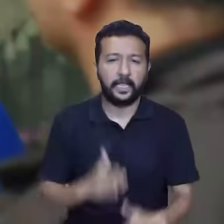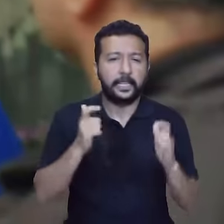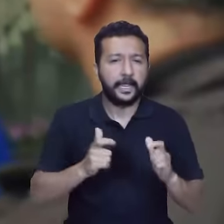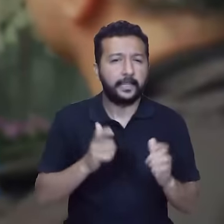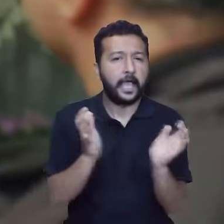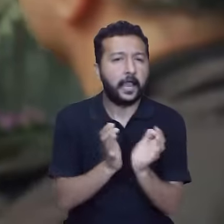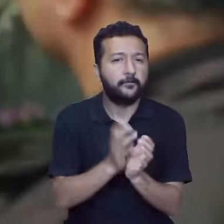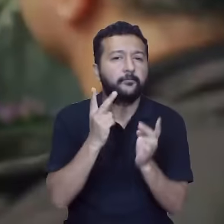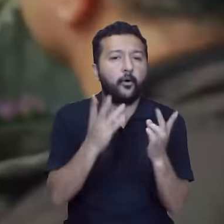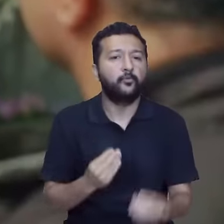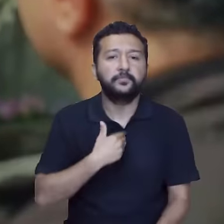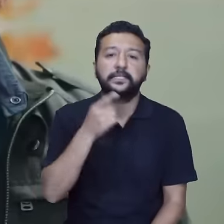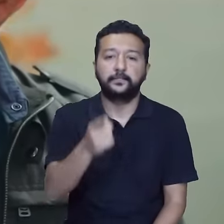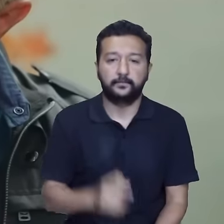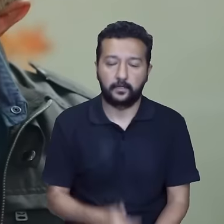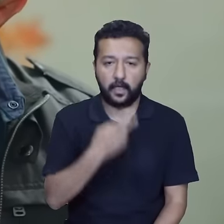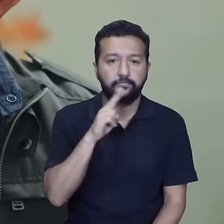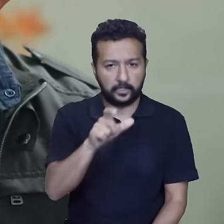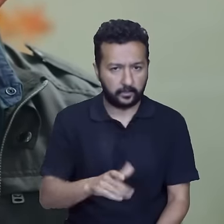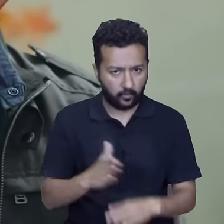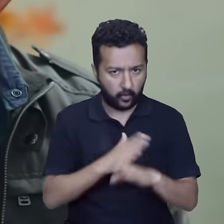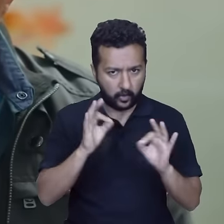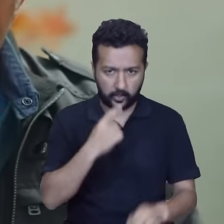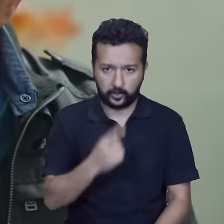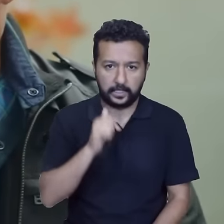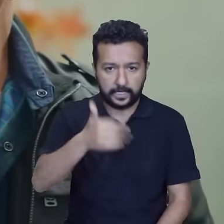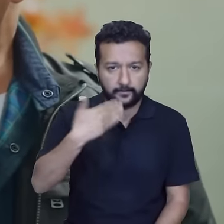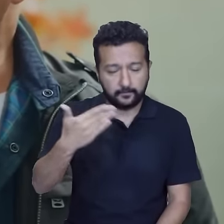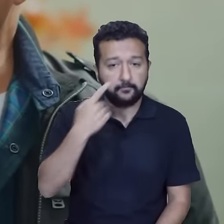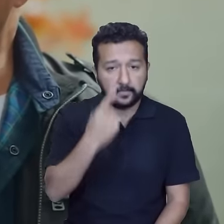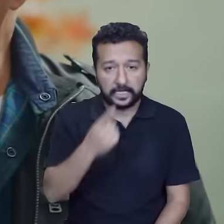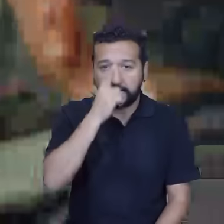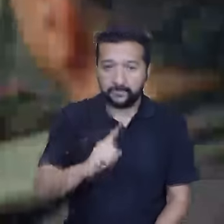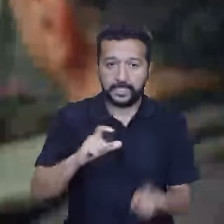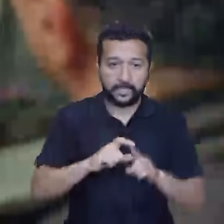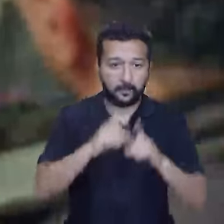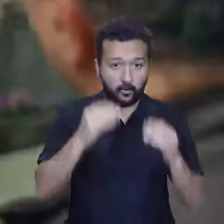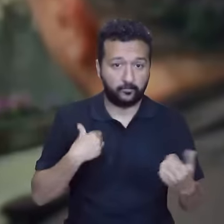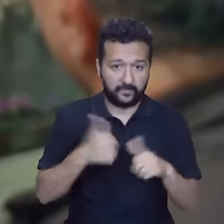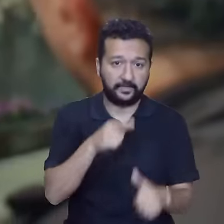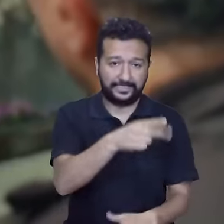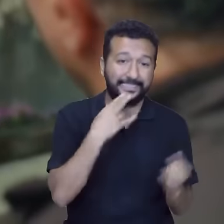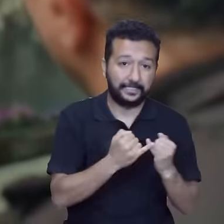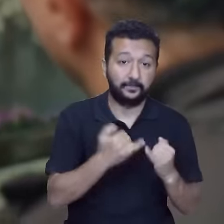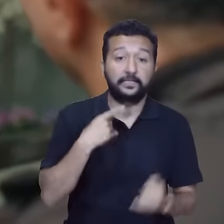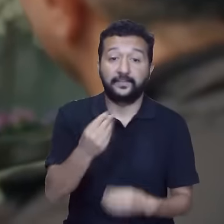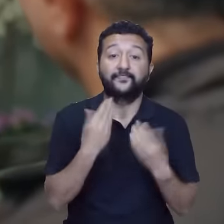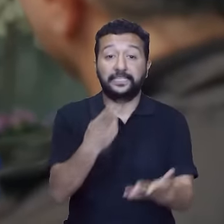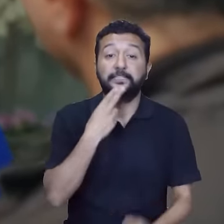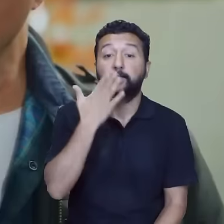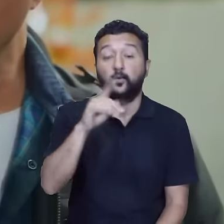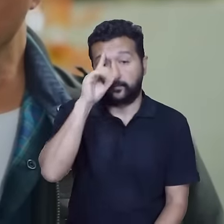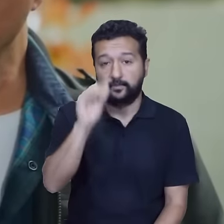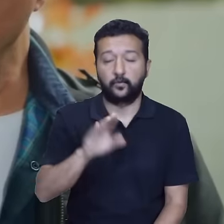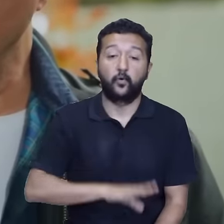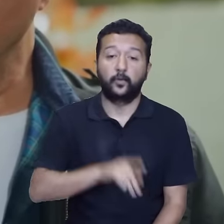Nereden ailen oluyormuşuz biz senin? Abla niye öyle diyorsun ya? Yarın bir gün bakarsın resmen damadın olurum senin. Ben de sana verecek kız